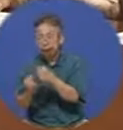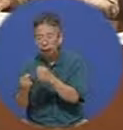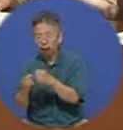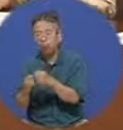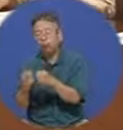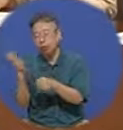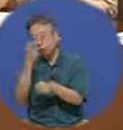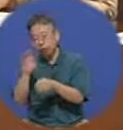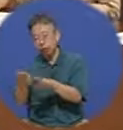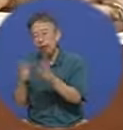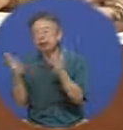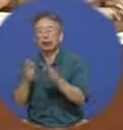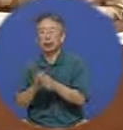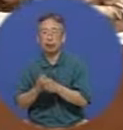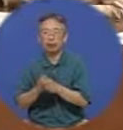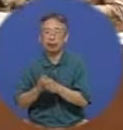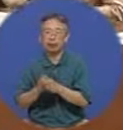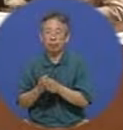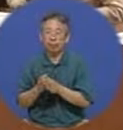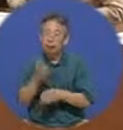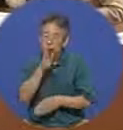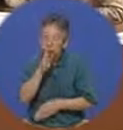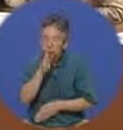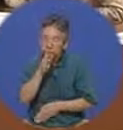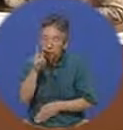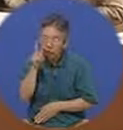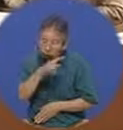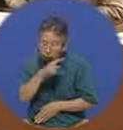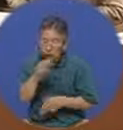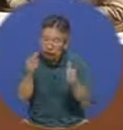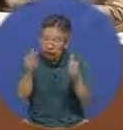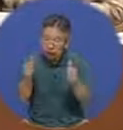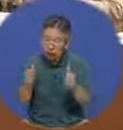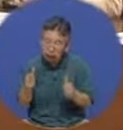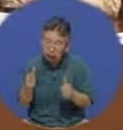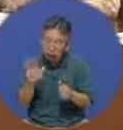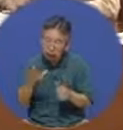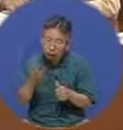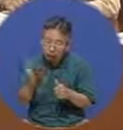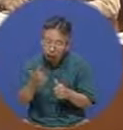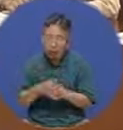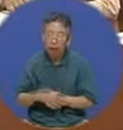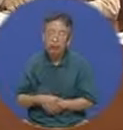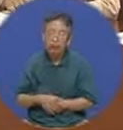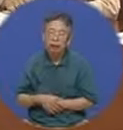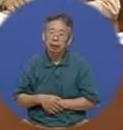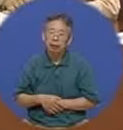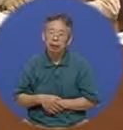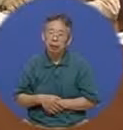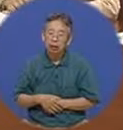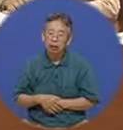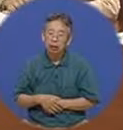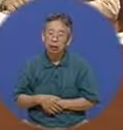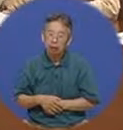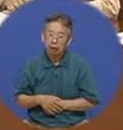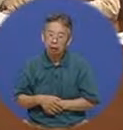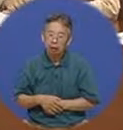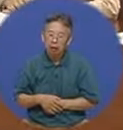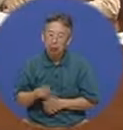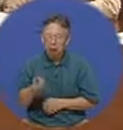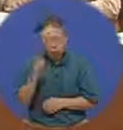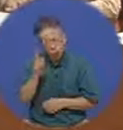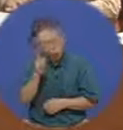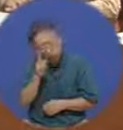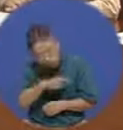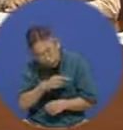ばかりということですけれども、はいはい、実際に悪質なサイトあるいは書き込みはあったんですか。 そうですね、意外とものすごいやつが出てきたわけじゃないんです。例